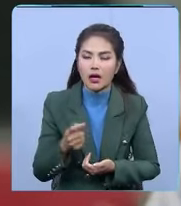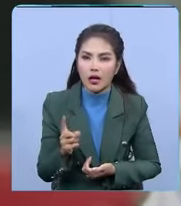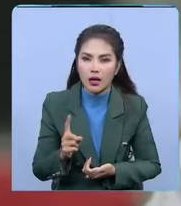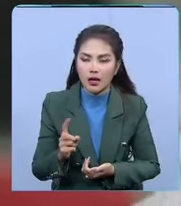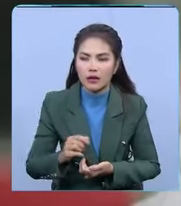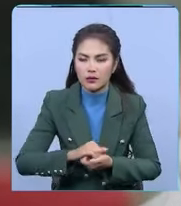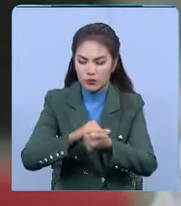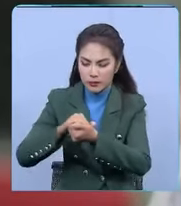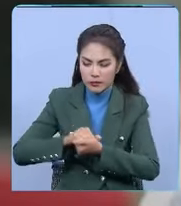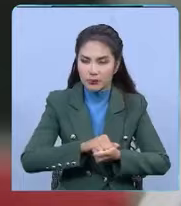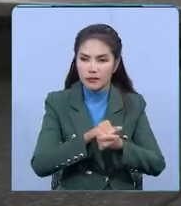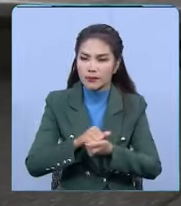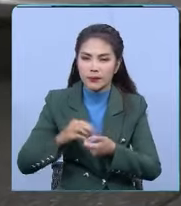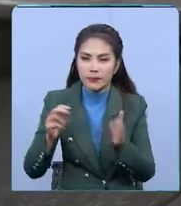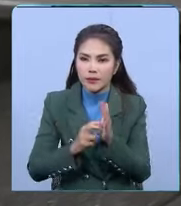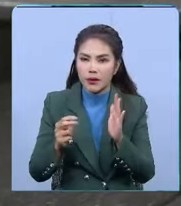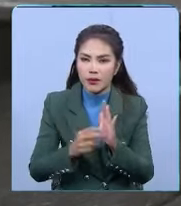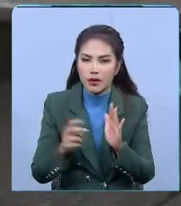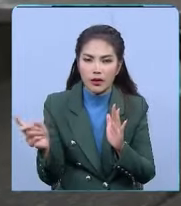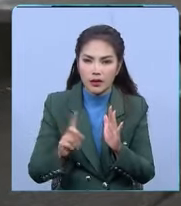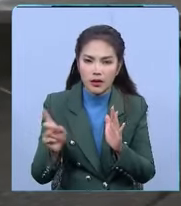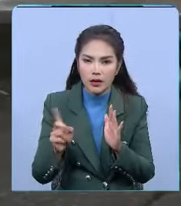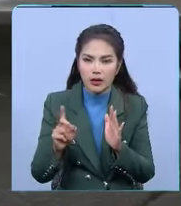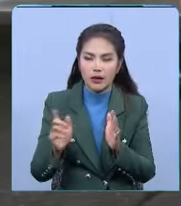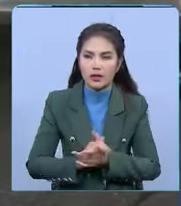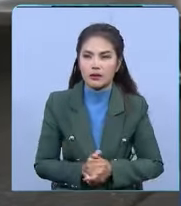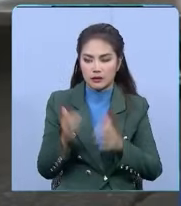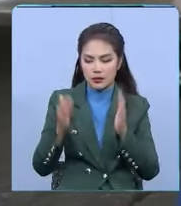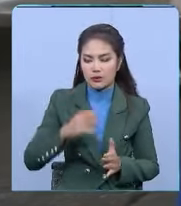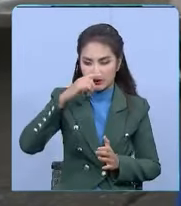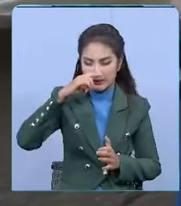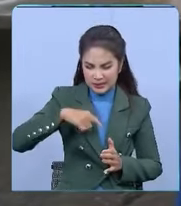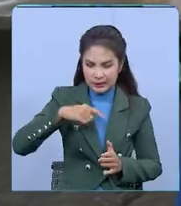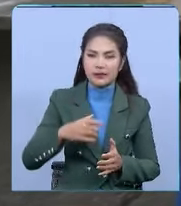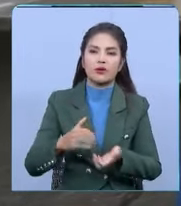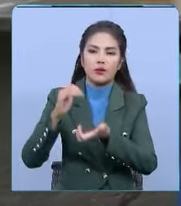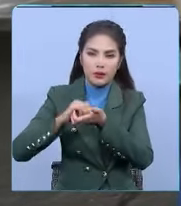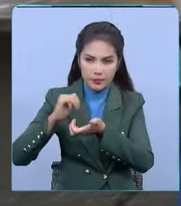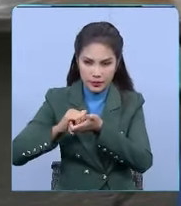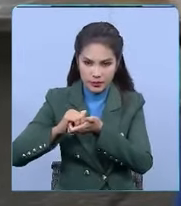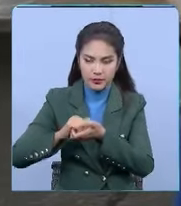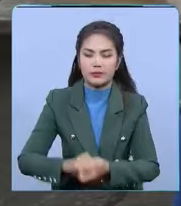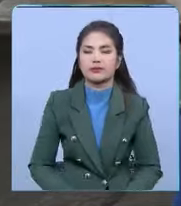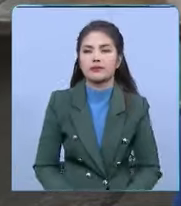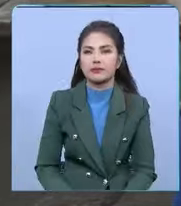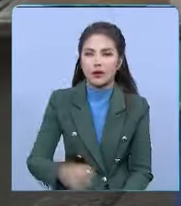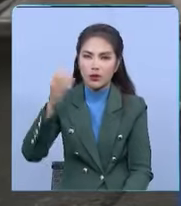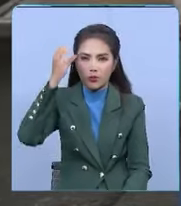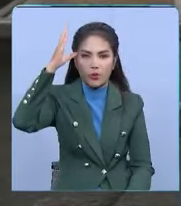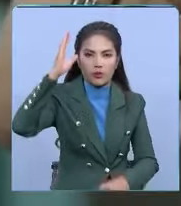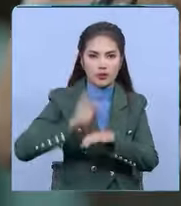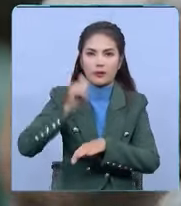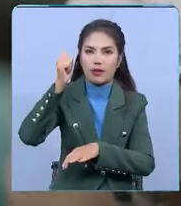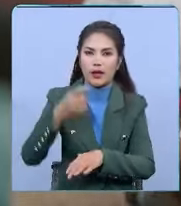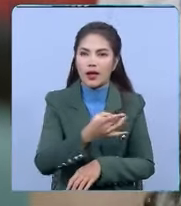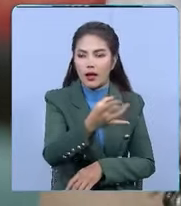มายถึงว่าร่วมกันของคนในประเทศไทยเนี่ยเป็นคนไทยด้วยกัน ครับ นะครับมีความรู้ความสามารถอะไรมี